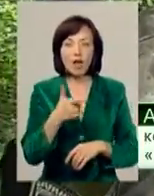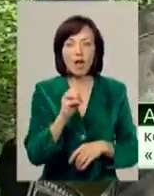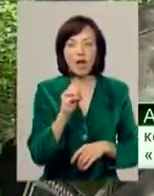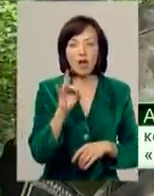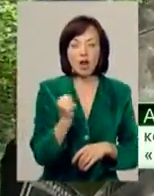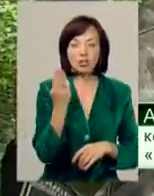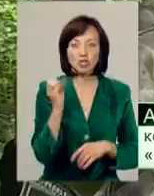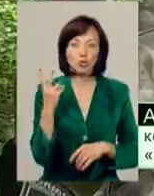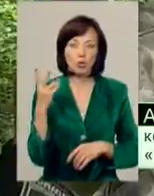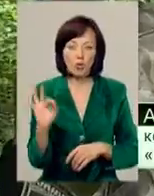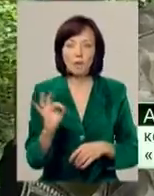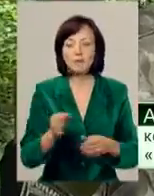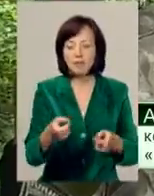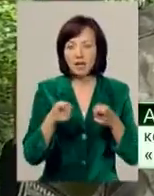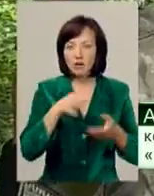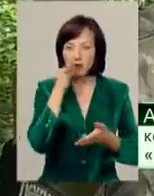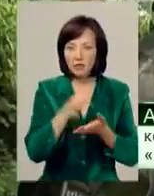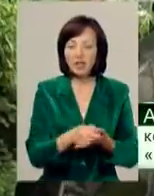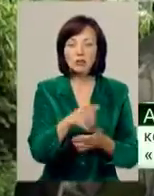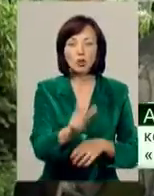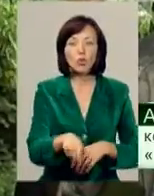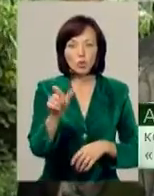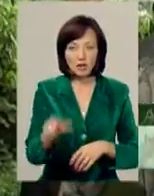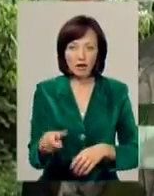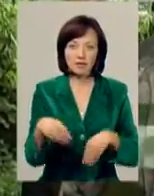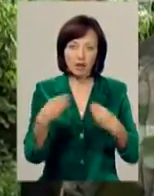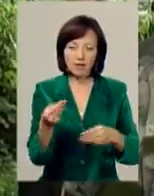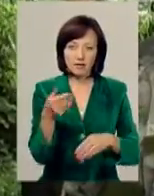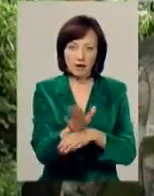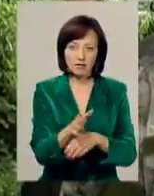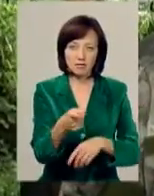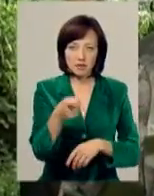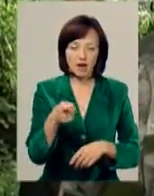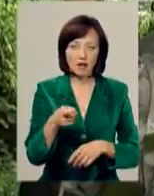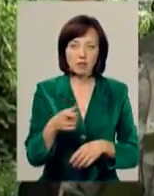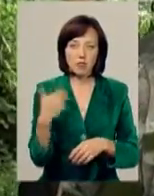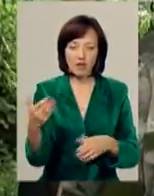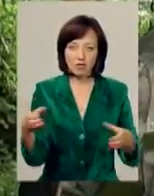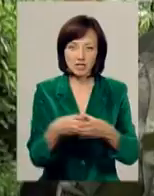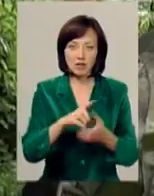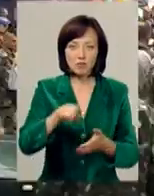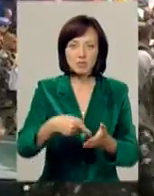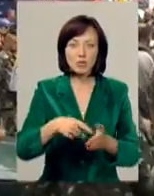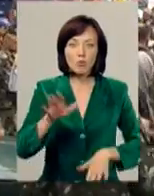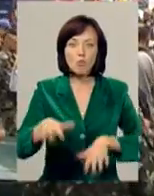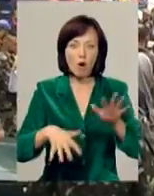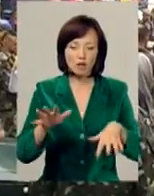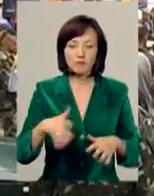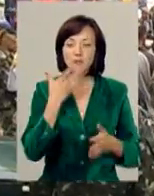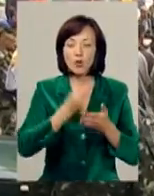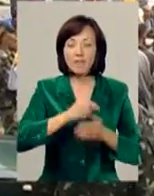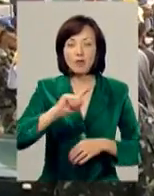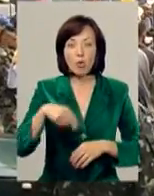геращенка притягнення до відповідальністьі тих людей які віддали наказ відкривати стрільбу по правому сектору в місті Мукачево свої